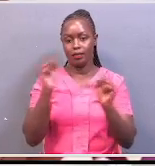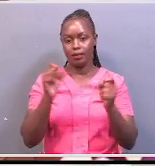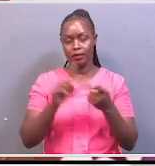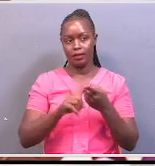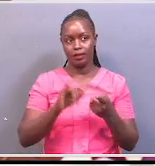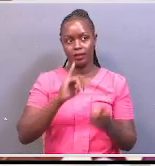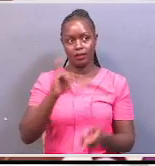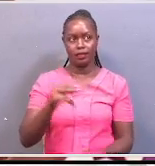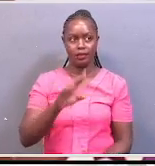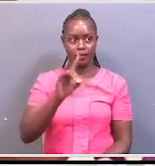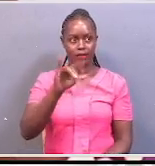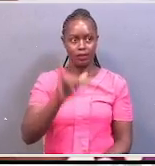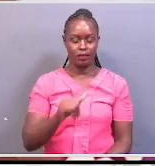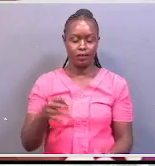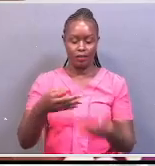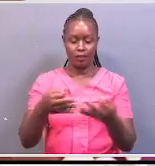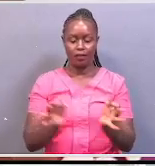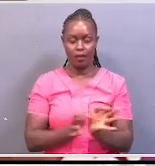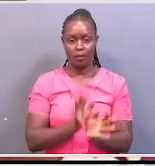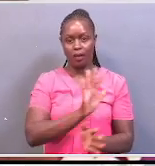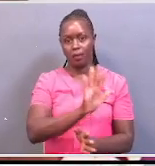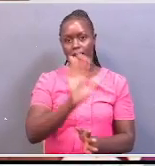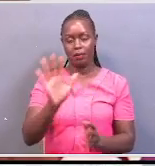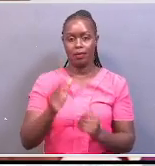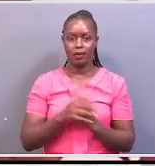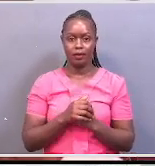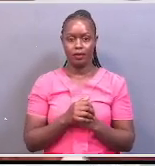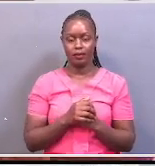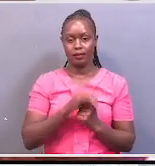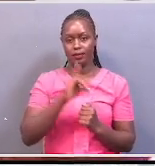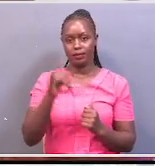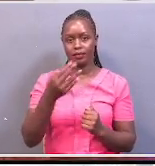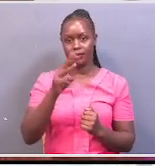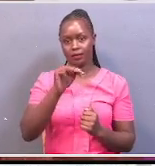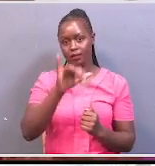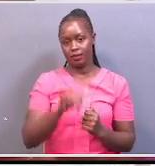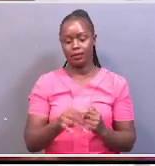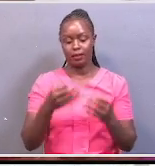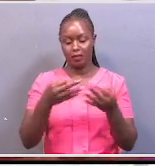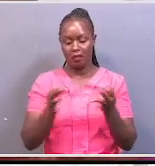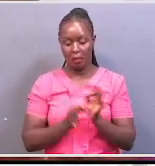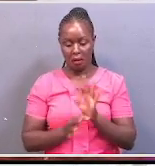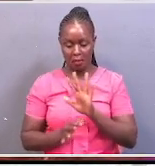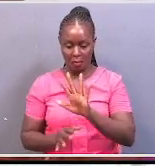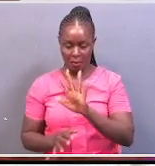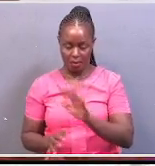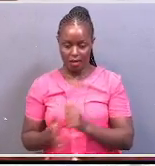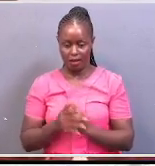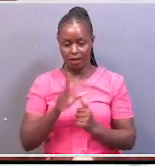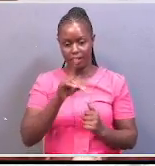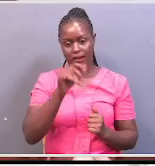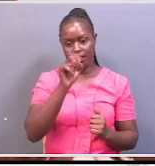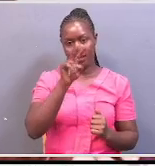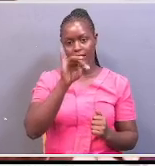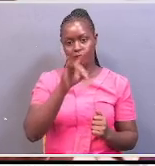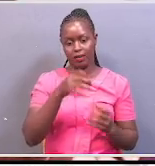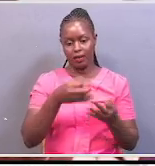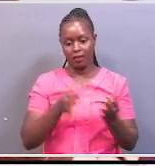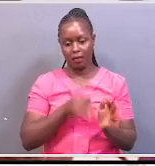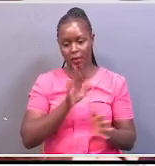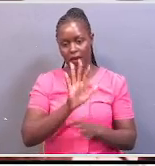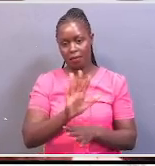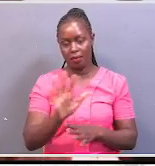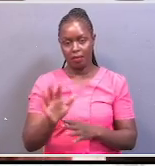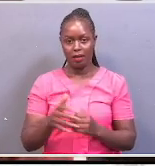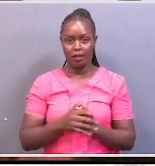Judy na familia yako, Jimmy na familia yako, David na familia